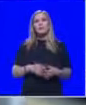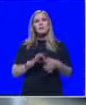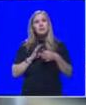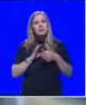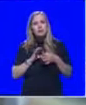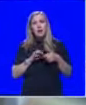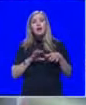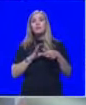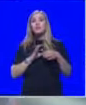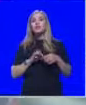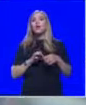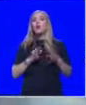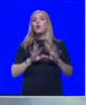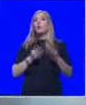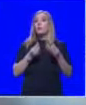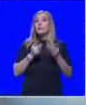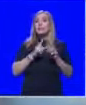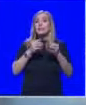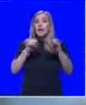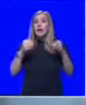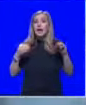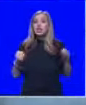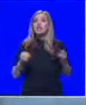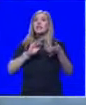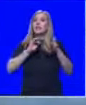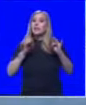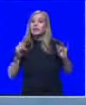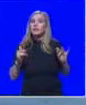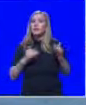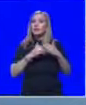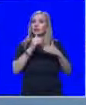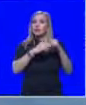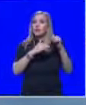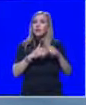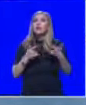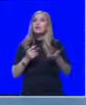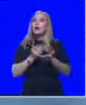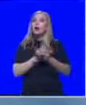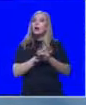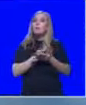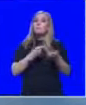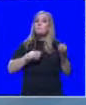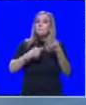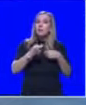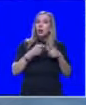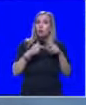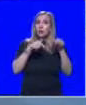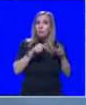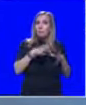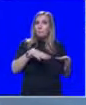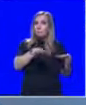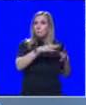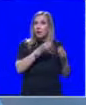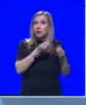не се харчат за дигитализация, за инфраструктура, за индустриални зони, за осигуряване на условия за бизнеса и когато оттам парите ги